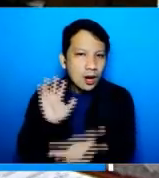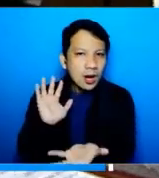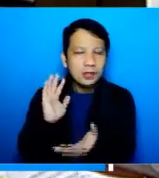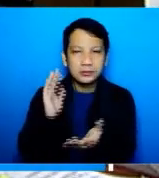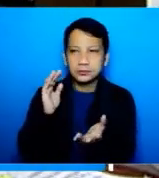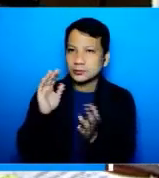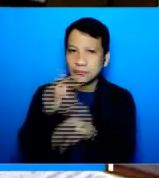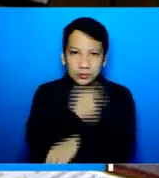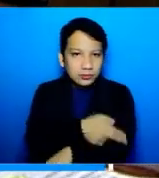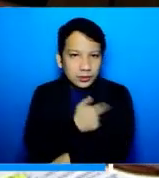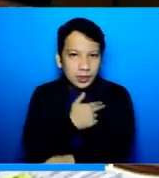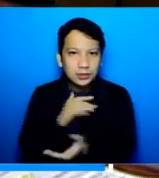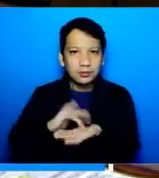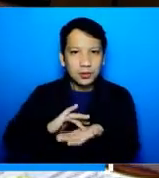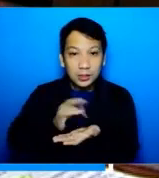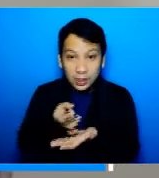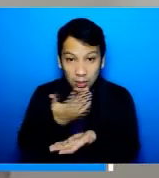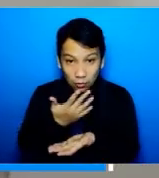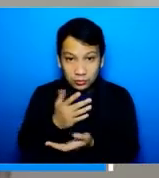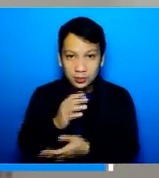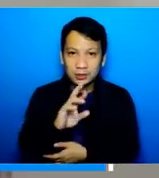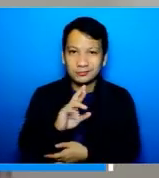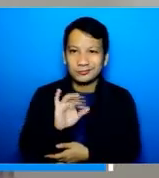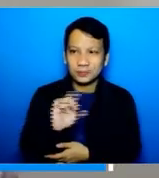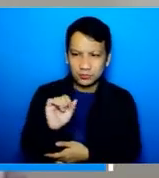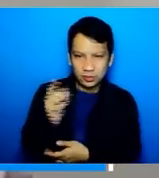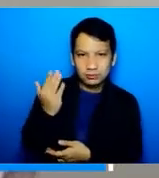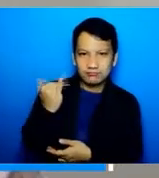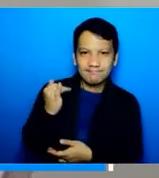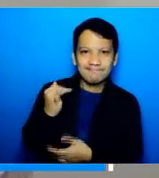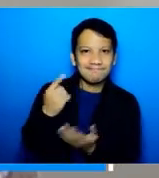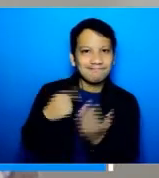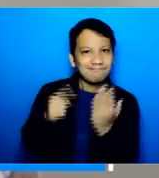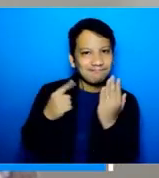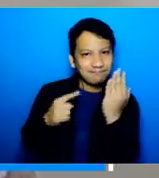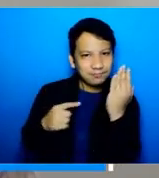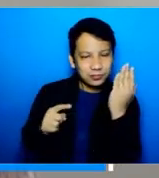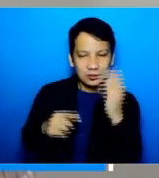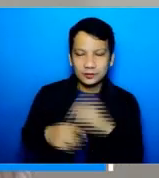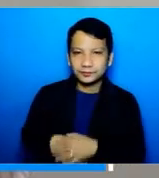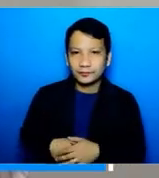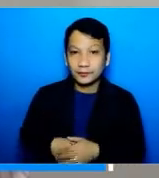sa Remdesivir. Upon audit, nakita nila na yung Remdesivir nga is